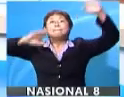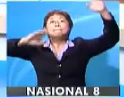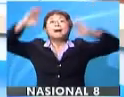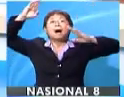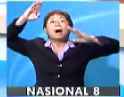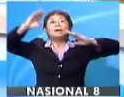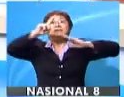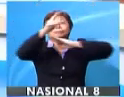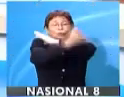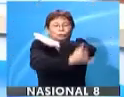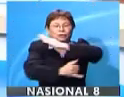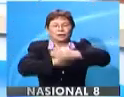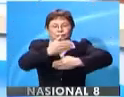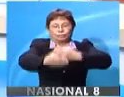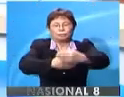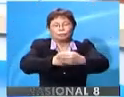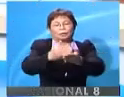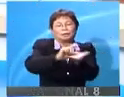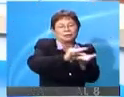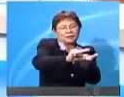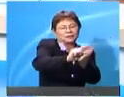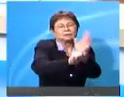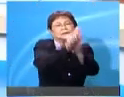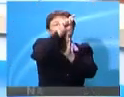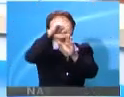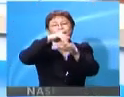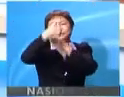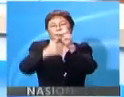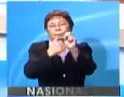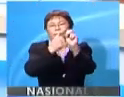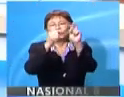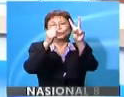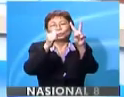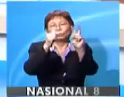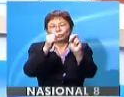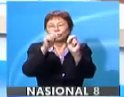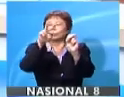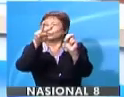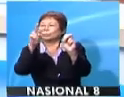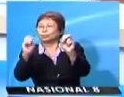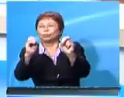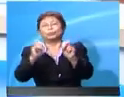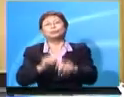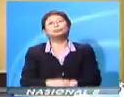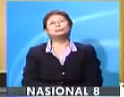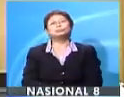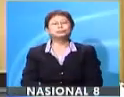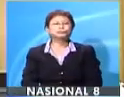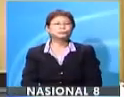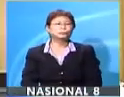Malaysia sebagai sebuah negara maju berpendapatan tinggi pada tahun 2020.